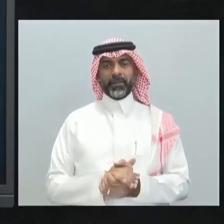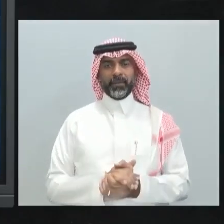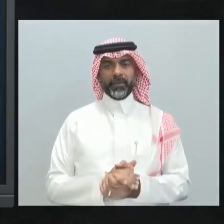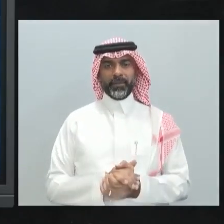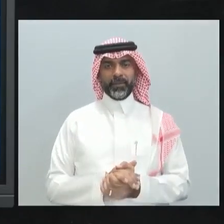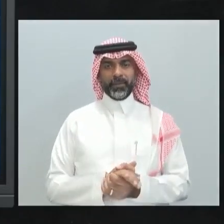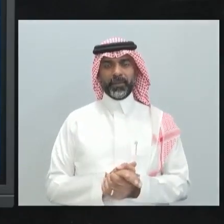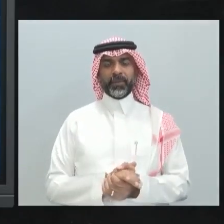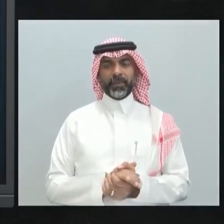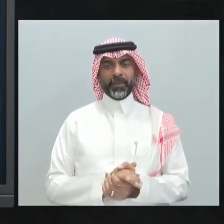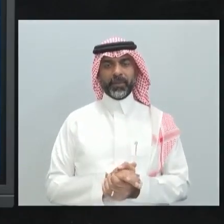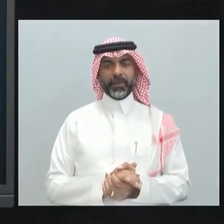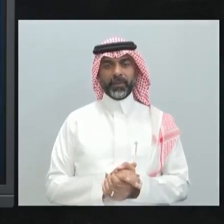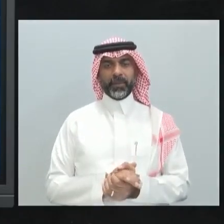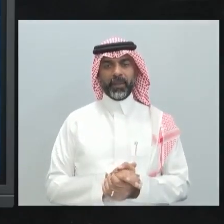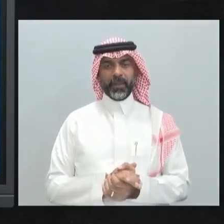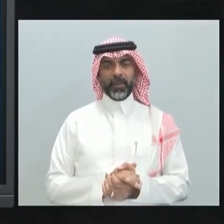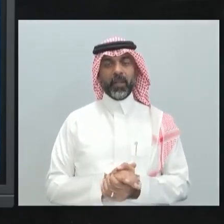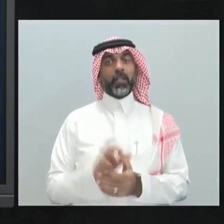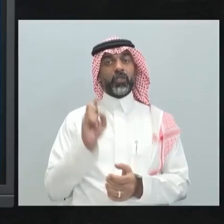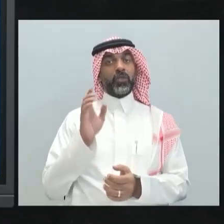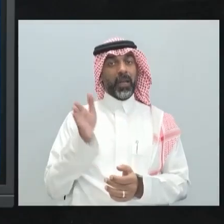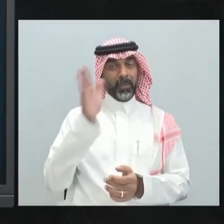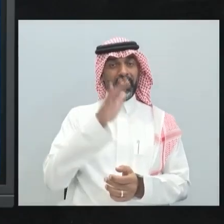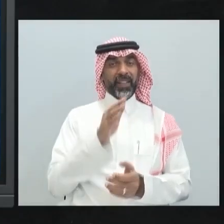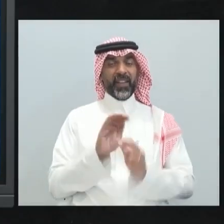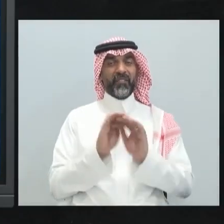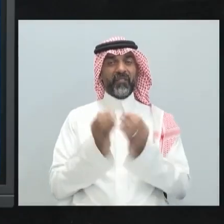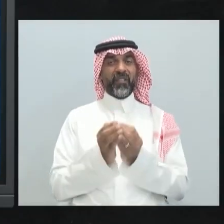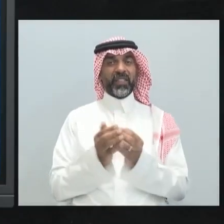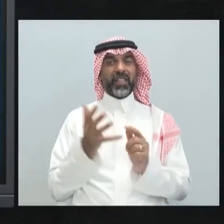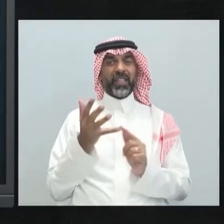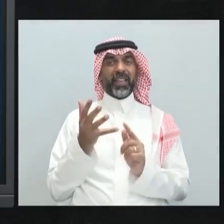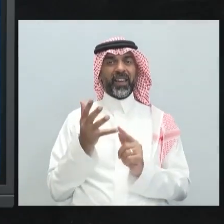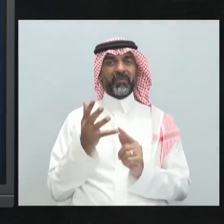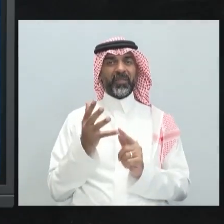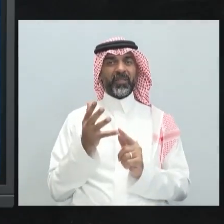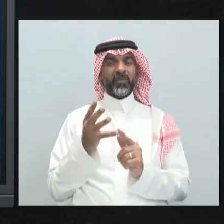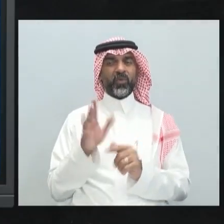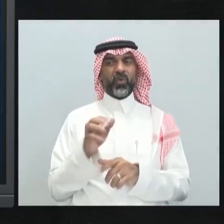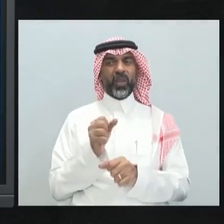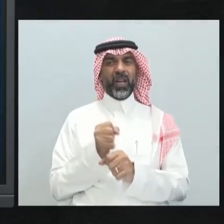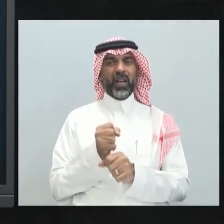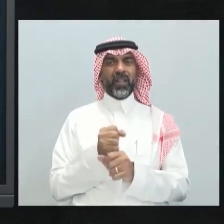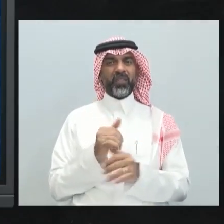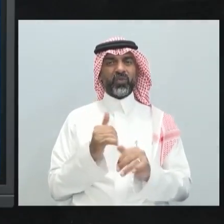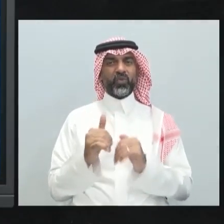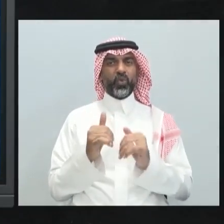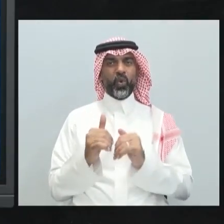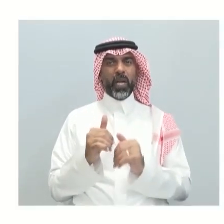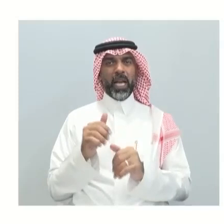الله سبحانه وتعالى عندما ناخذ الفصل الخامس المتعلق بسلوك الحيوان سوف يكون لدينا تفصيل اكبر في